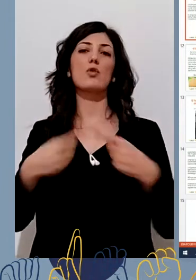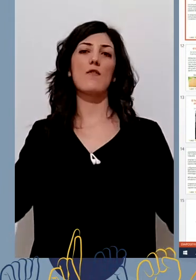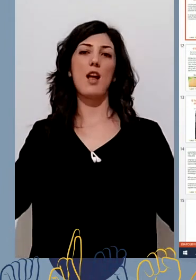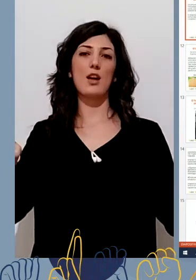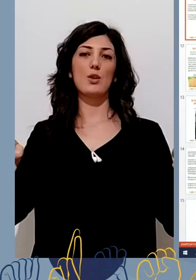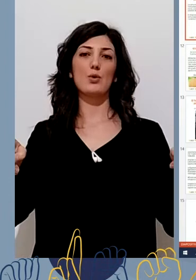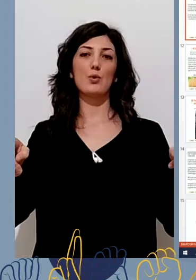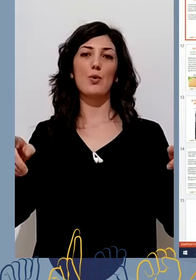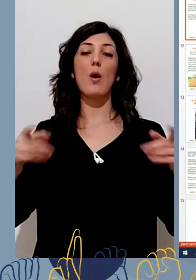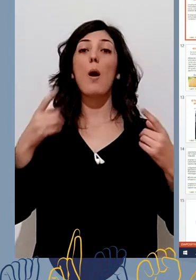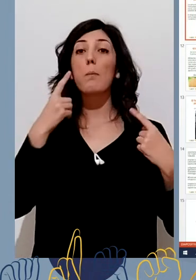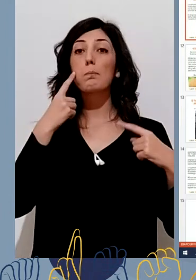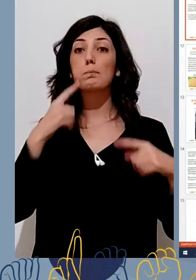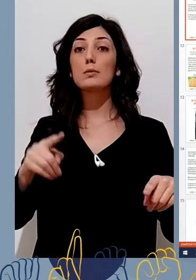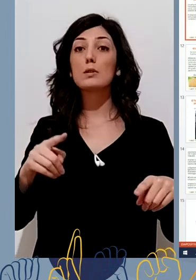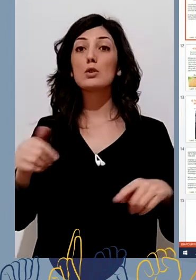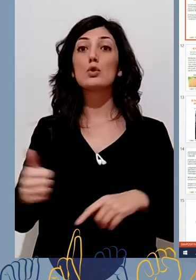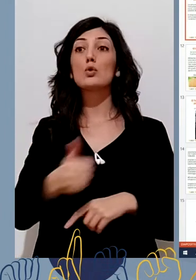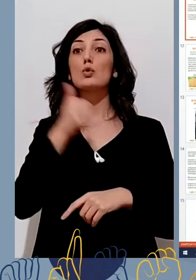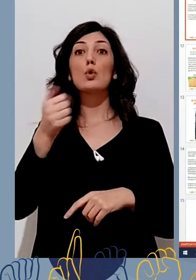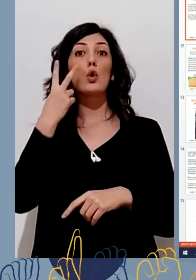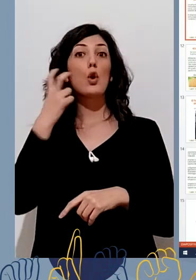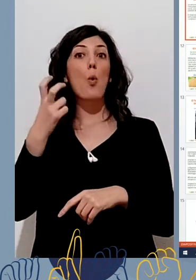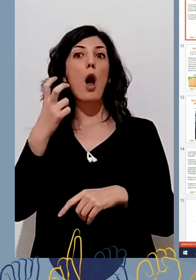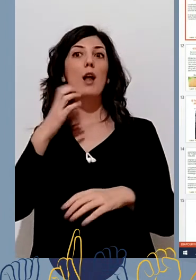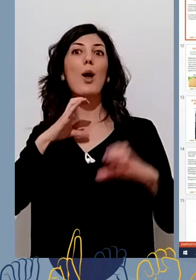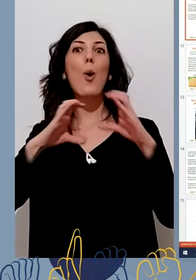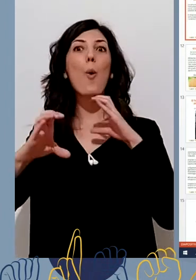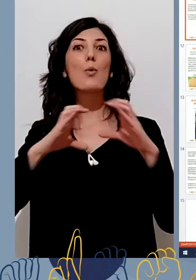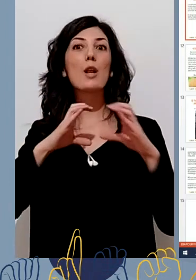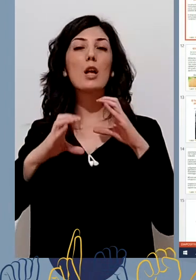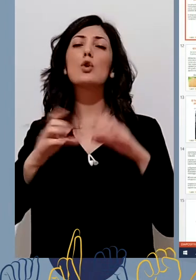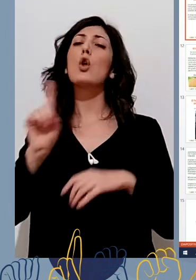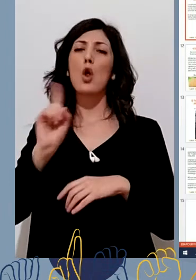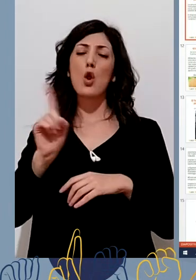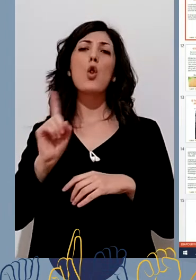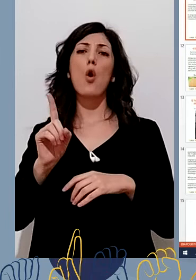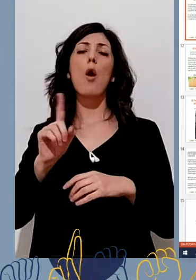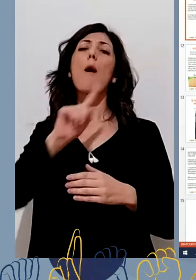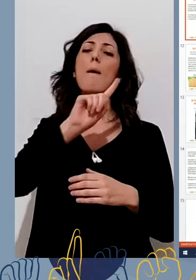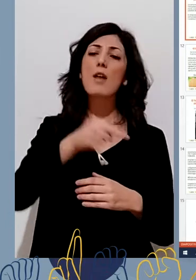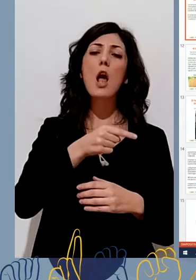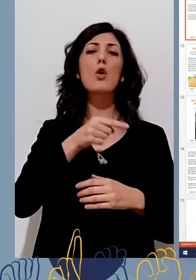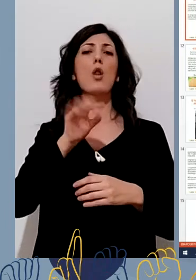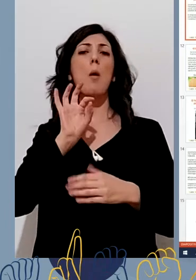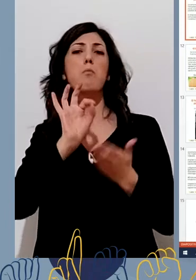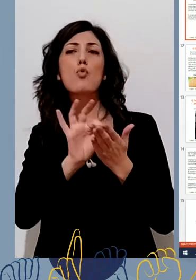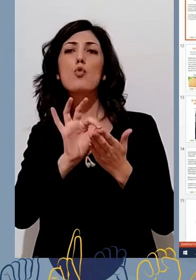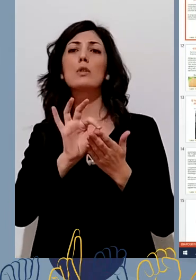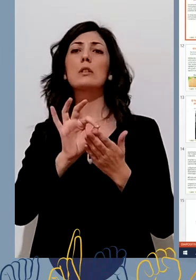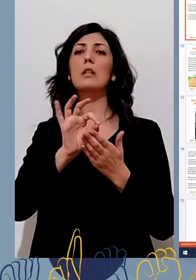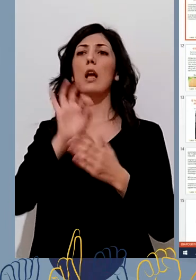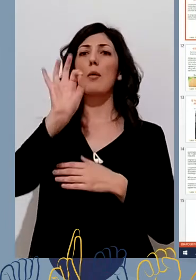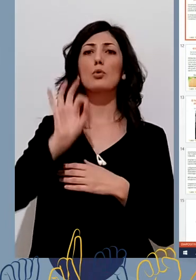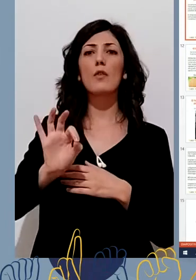solo il modo in cui comunichiamo, ma anche la punteggiatura favorisce o meno l'interpretazione dell'altra persona con